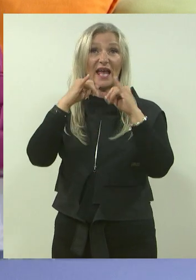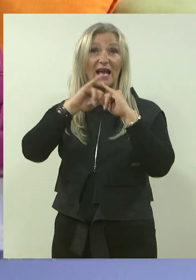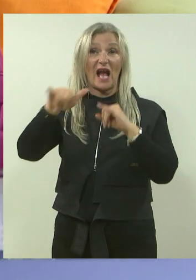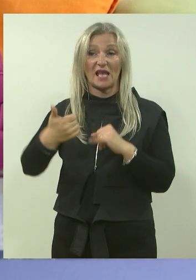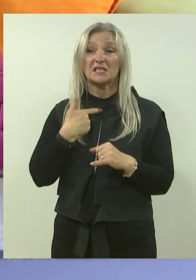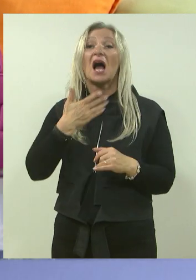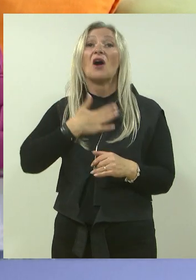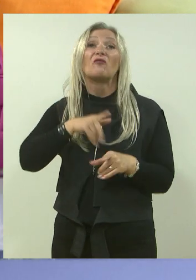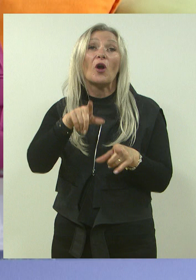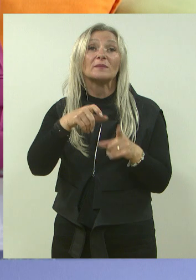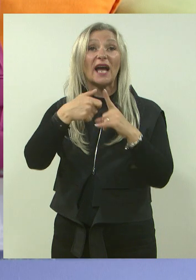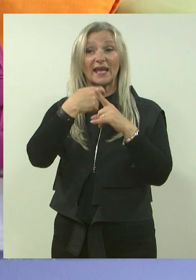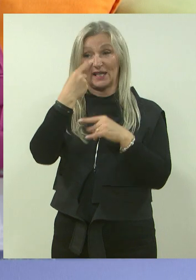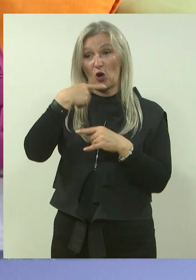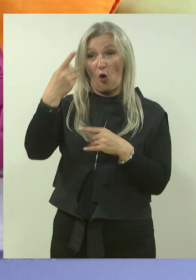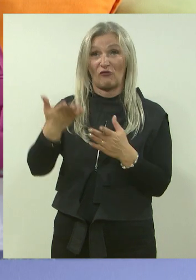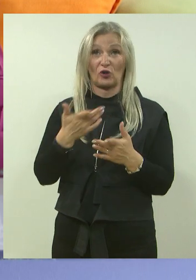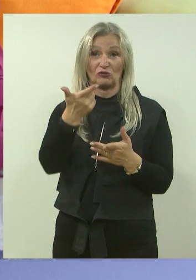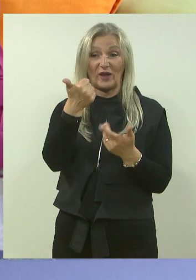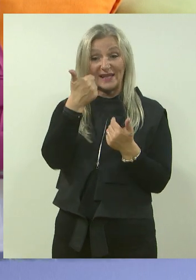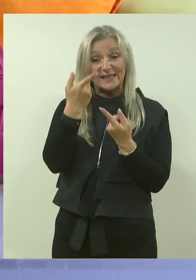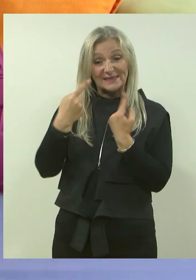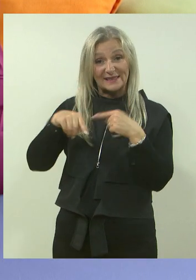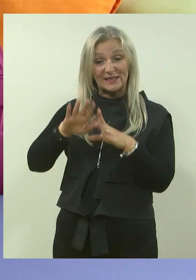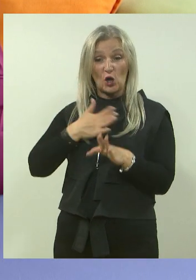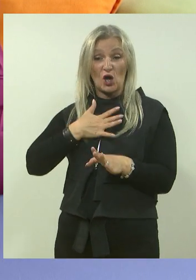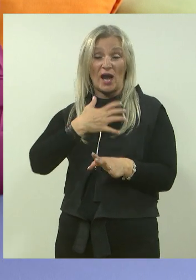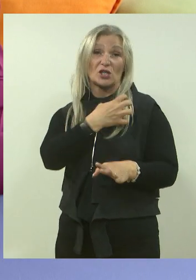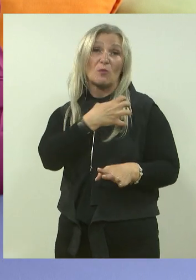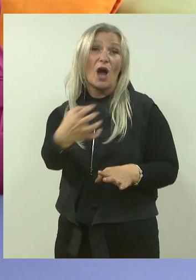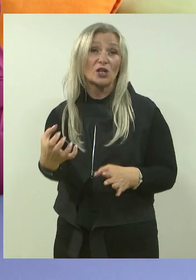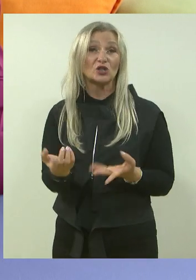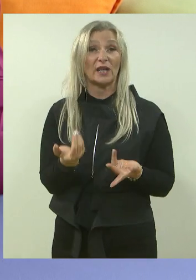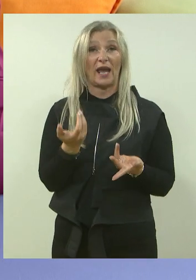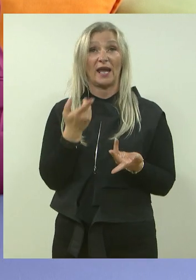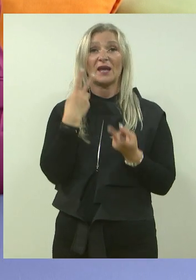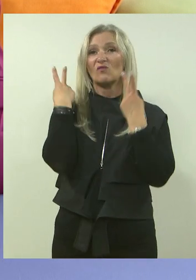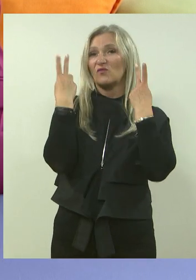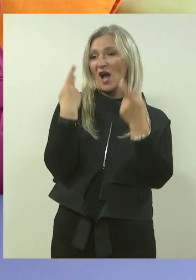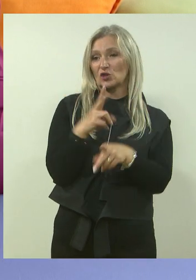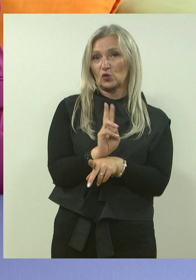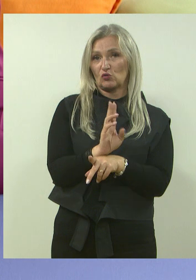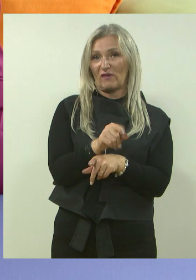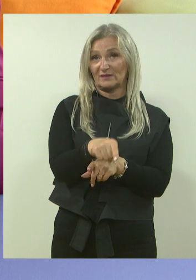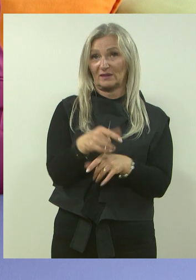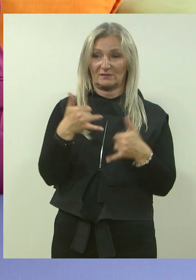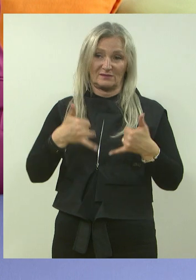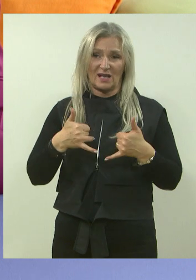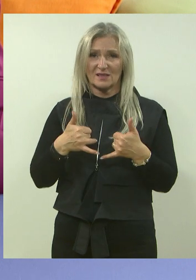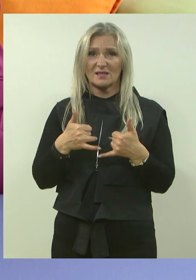nekako volim taj naš govor i mislim da je to isto jedan dio naše baštine, usmene baštine, i da ga je važno sačuvati jer stvarno se